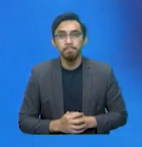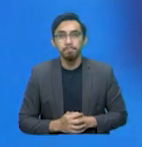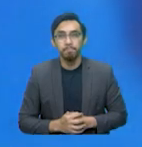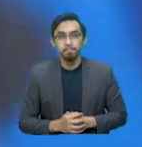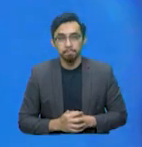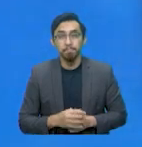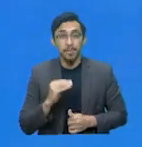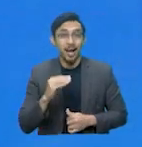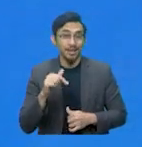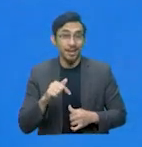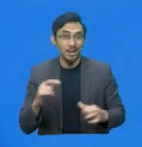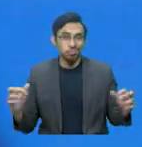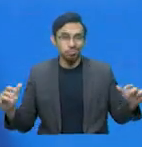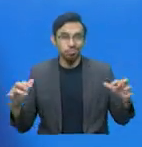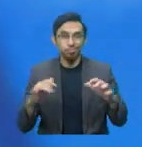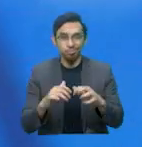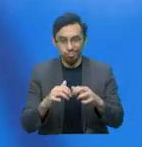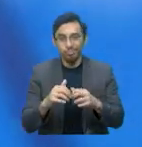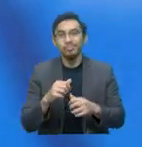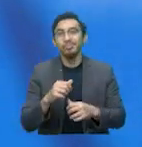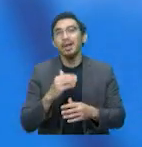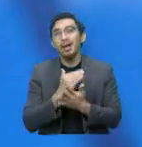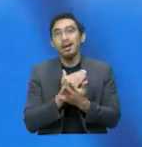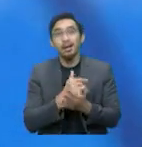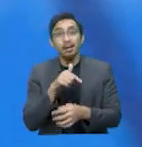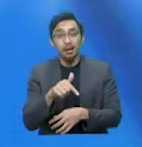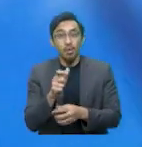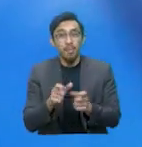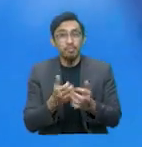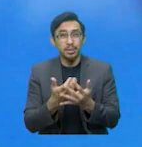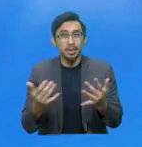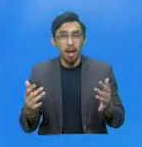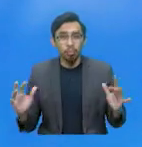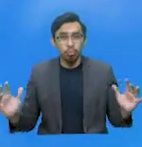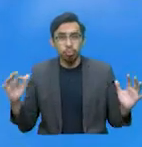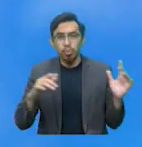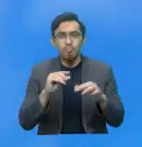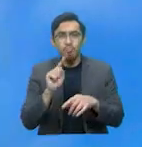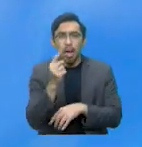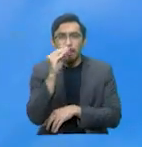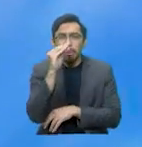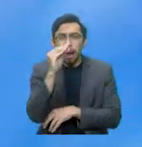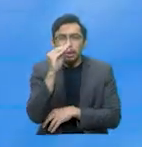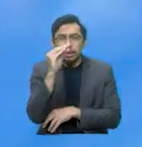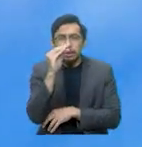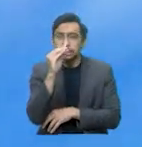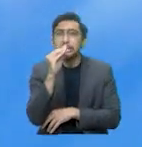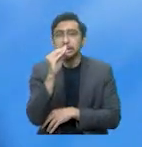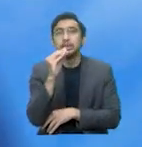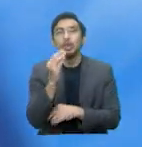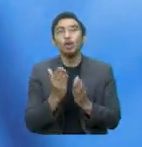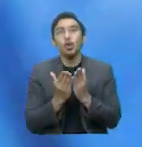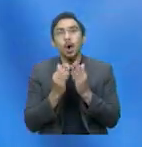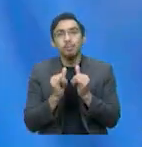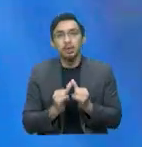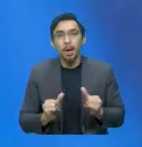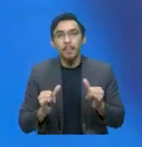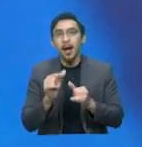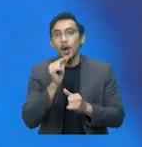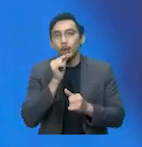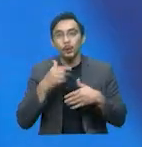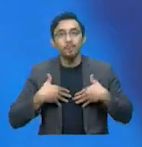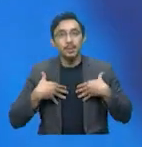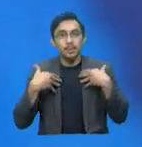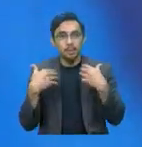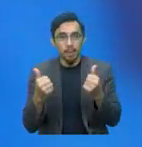Pemirsa, pagi ini Monas dibanjiri ribuan peserta aksi Munajat Kubro 212. Massa mulai berdatangan sejak dini hari,